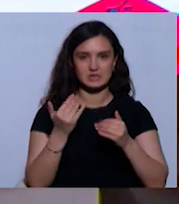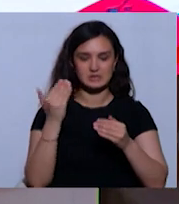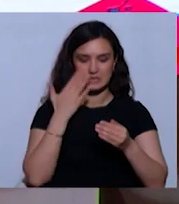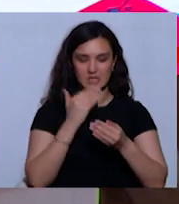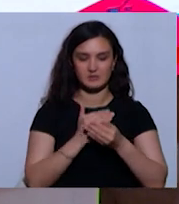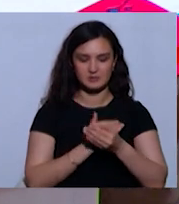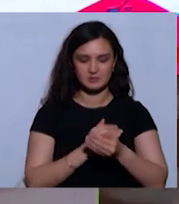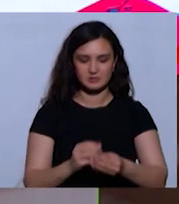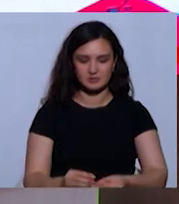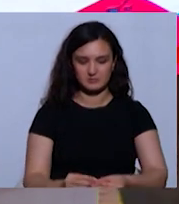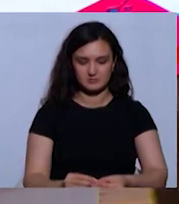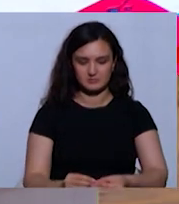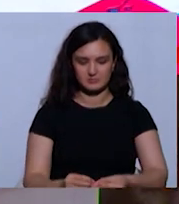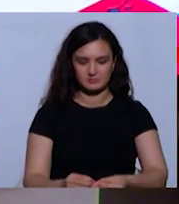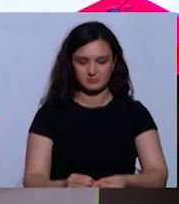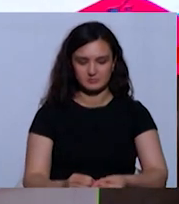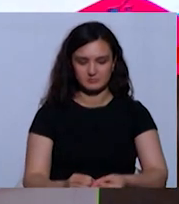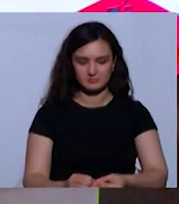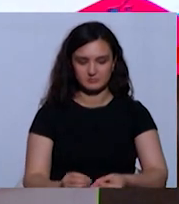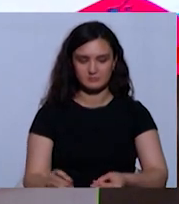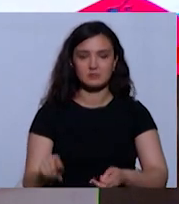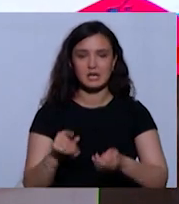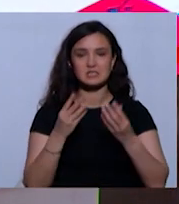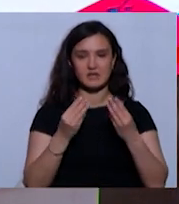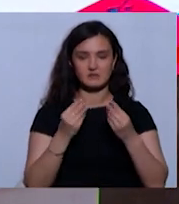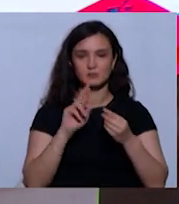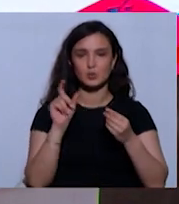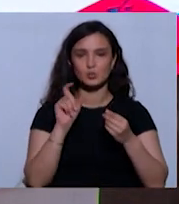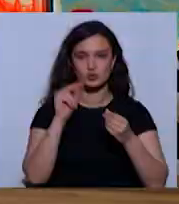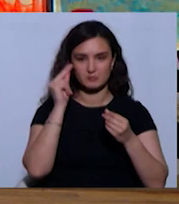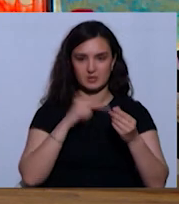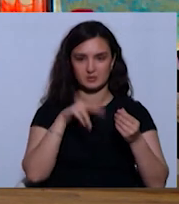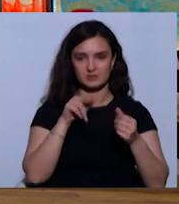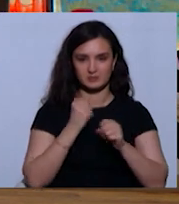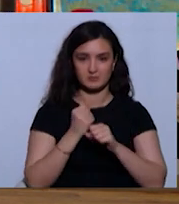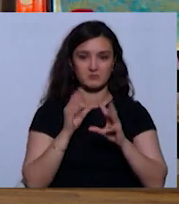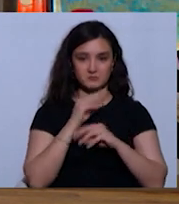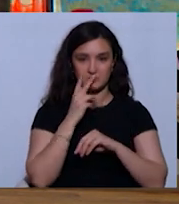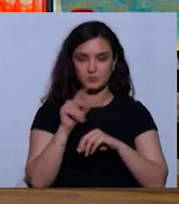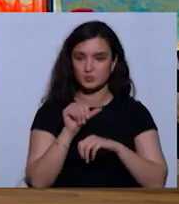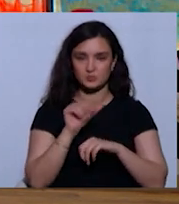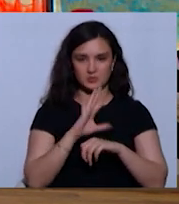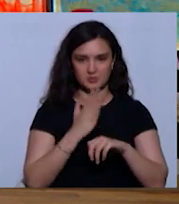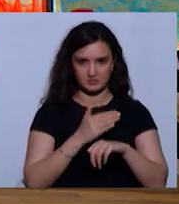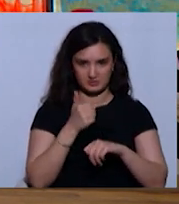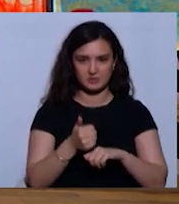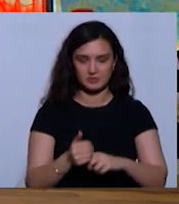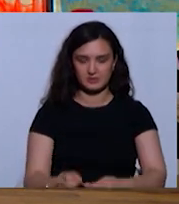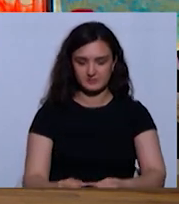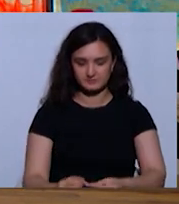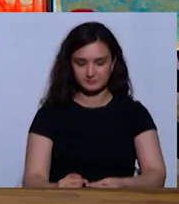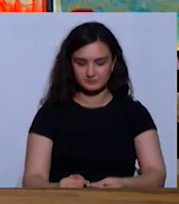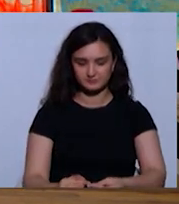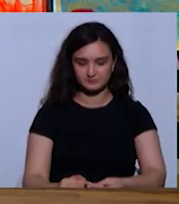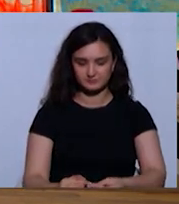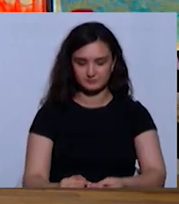წინა გაკვეთილზე, აქაც დავა სველებ და ლურჯი ფანქრით იქნებ გამოვიდეთ. არ არის ცუდი ფონი. ეს